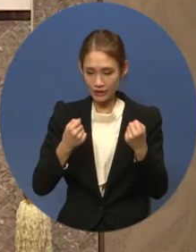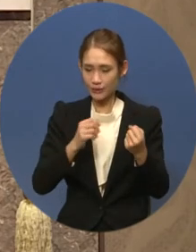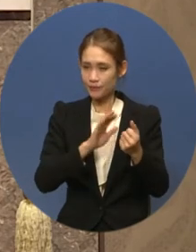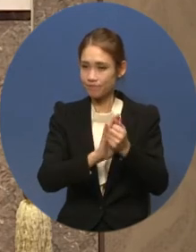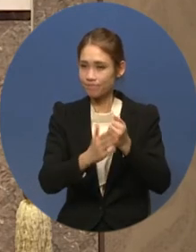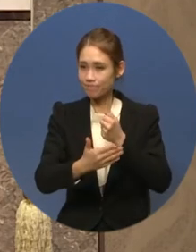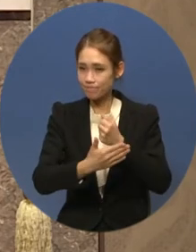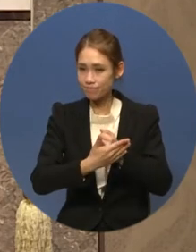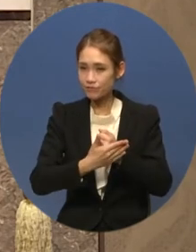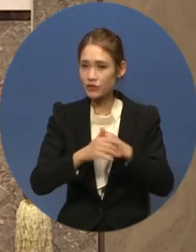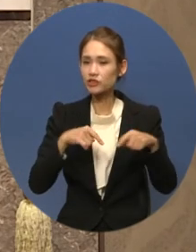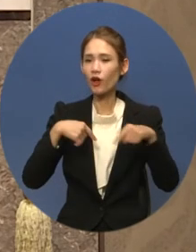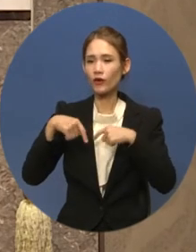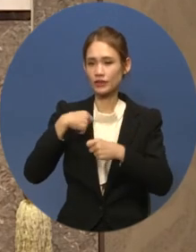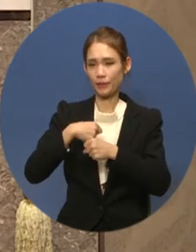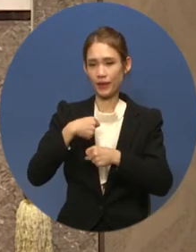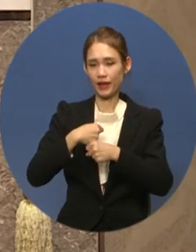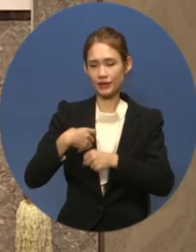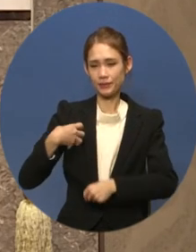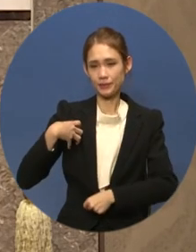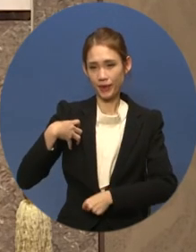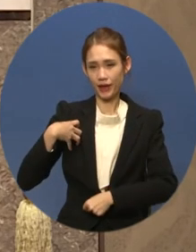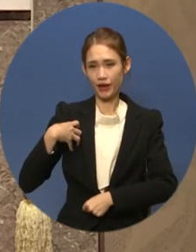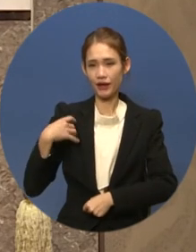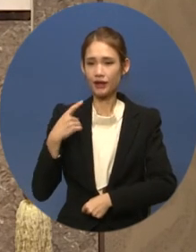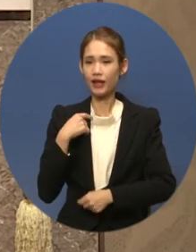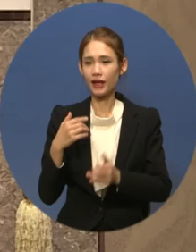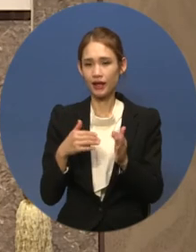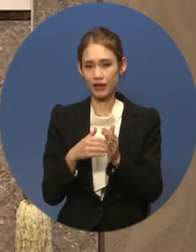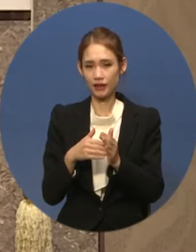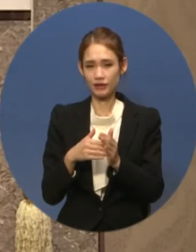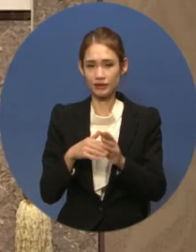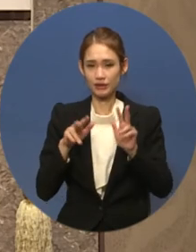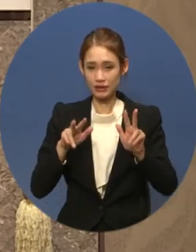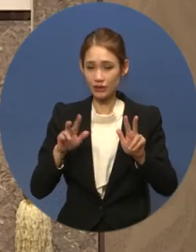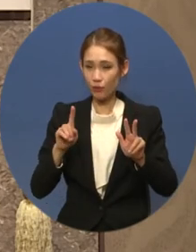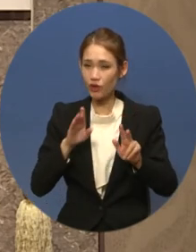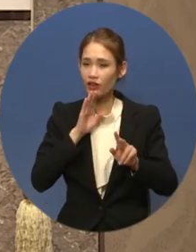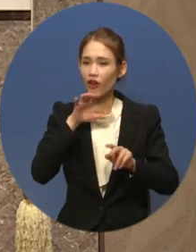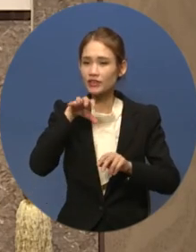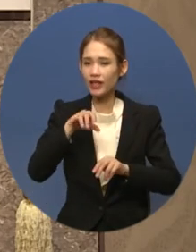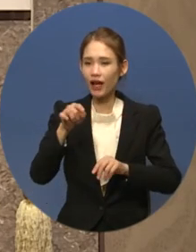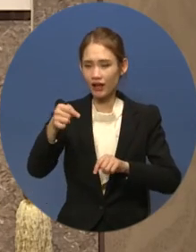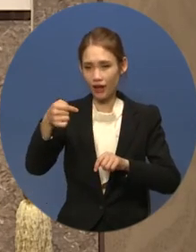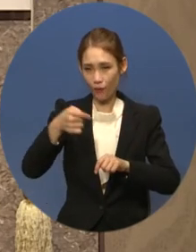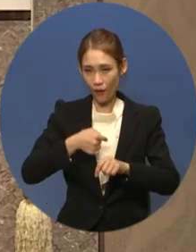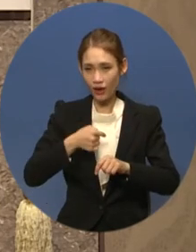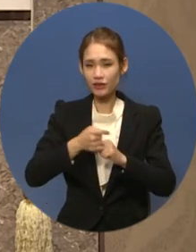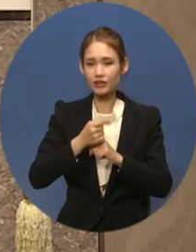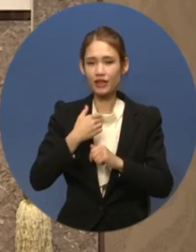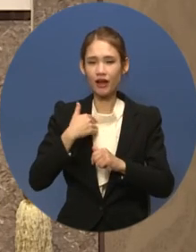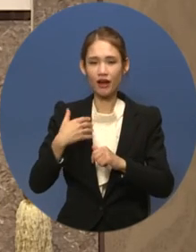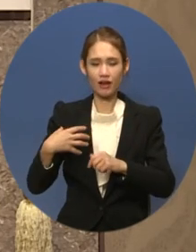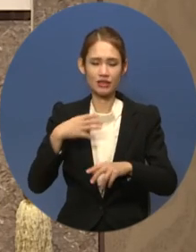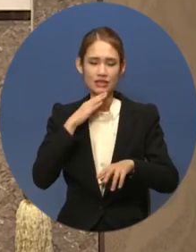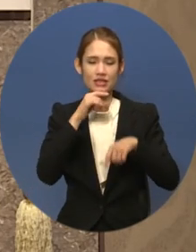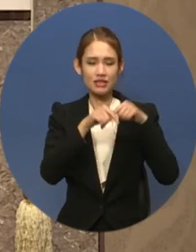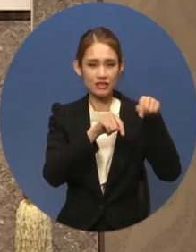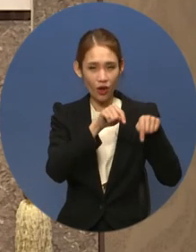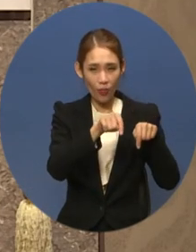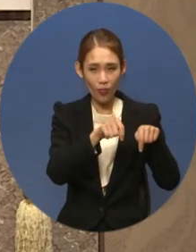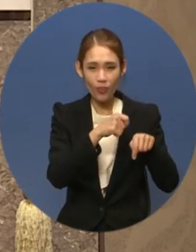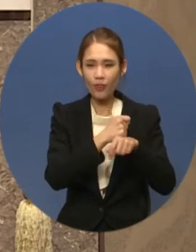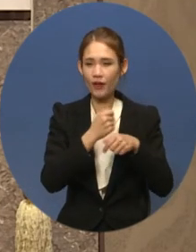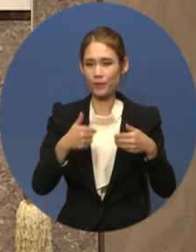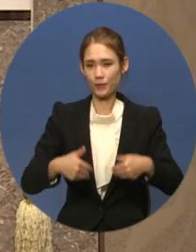정책을 만든 사람 이었고 지금은 현장에 와서 그거를 실현해야 되는 미션을 가지고 있는거죠 그러니까 무엇보다